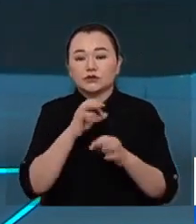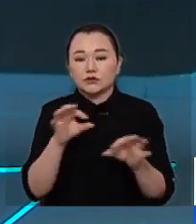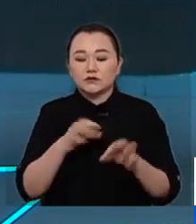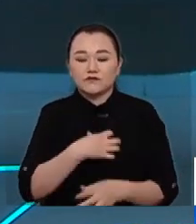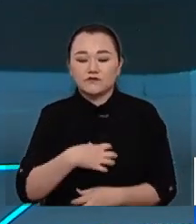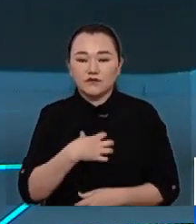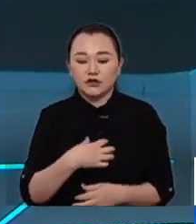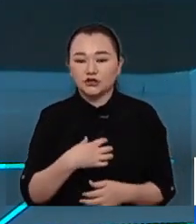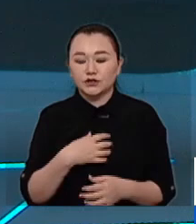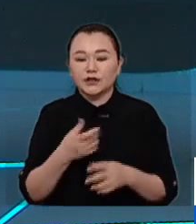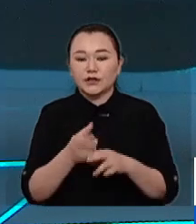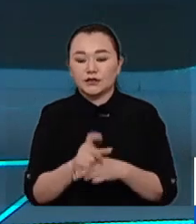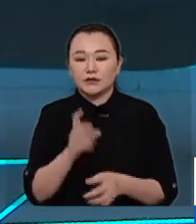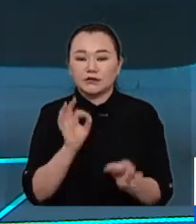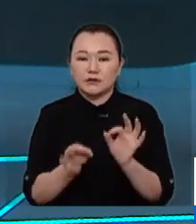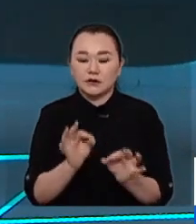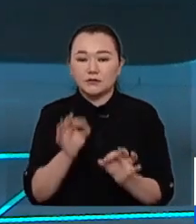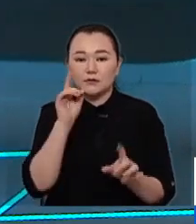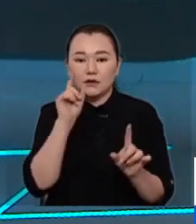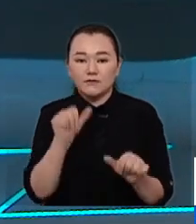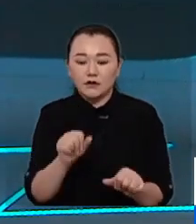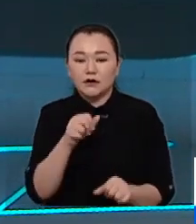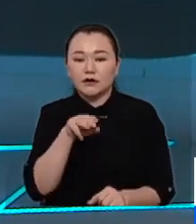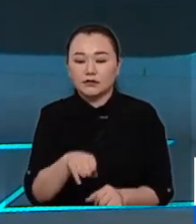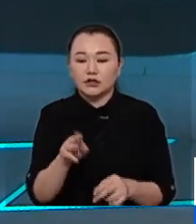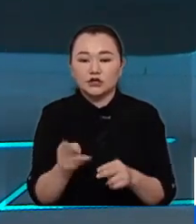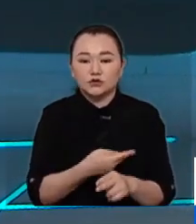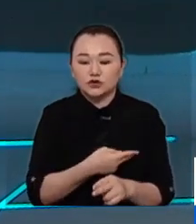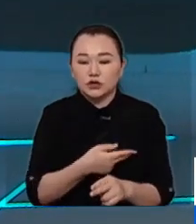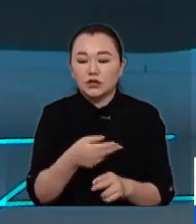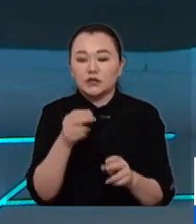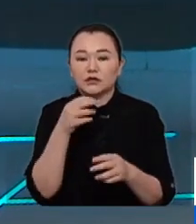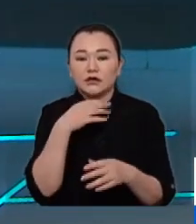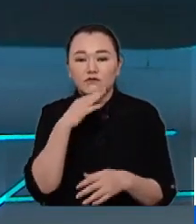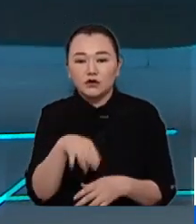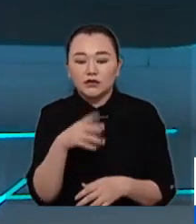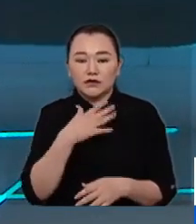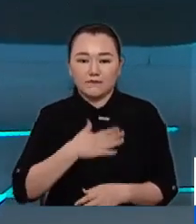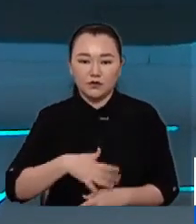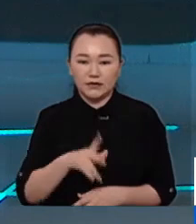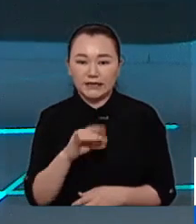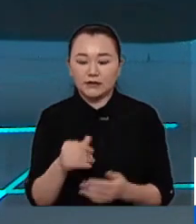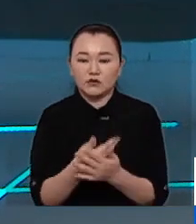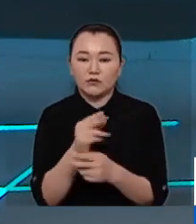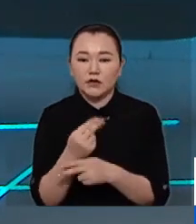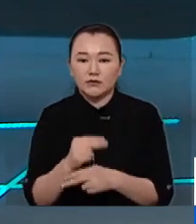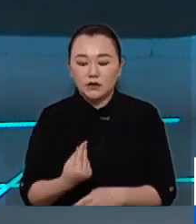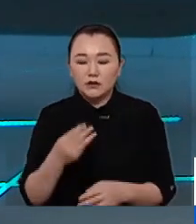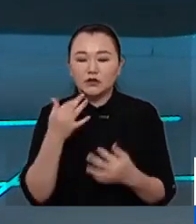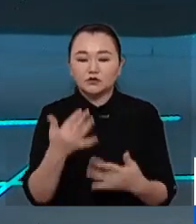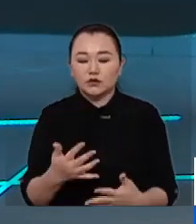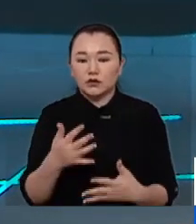важные пункты из этого нормативно-правового акта исключили. Довольны ли они теперь новыми поправками и